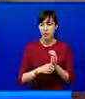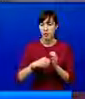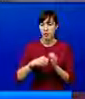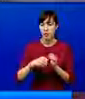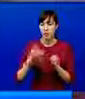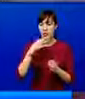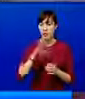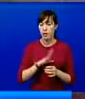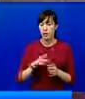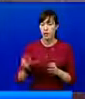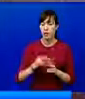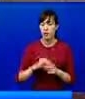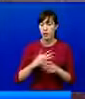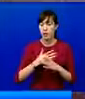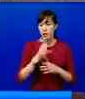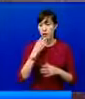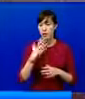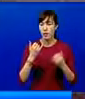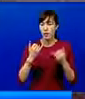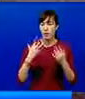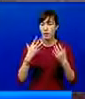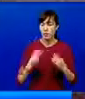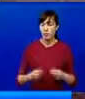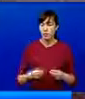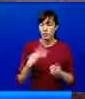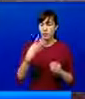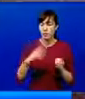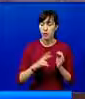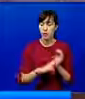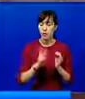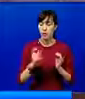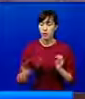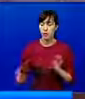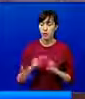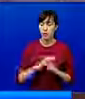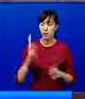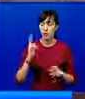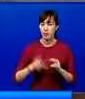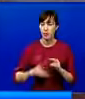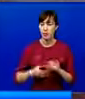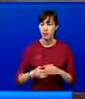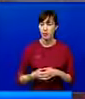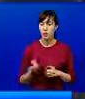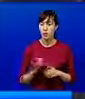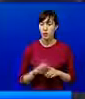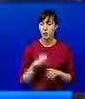Емділігі өте жақсы. Қазір күнде 48 науқас емді бітірді, өте